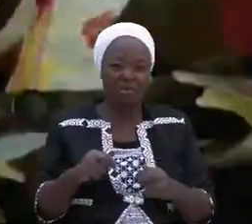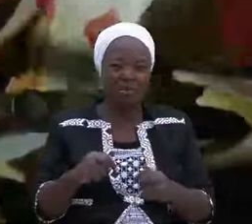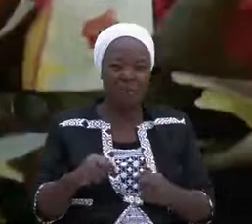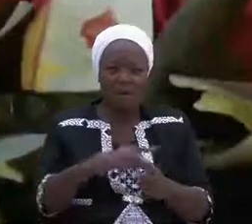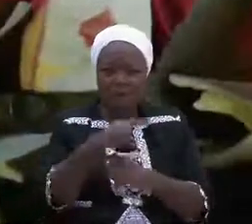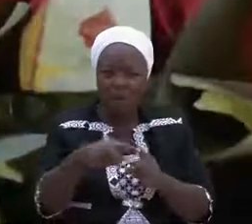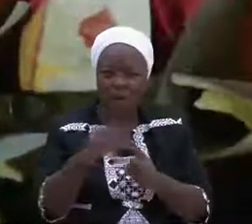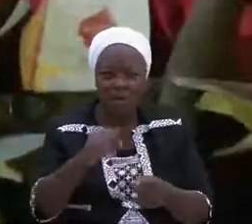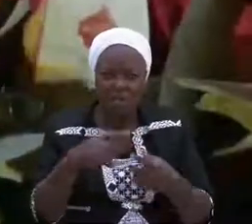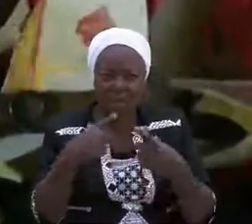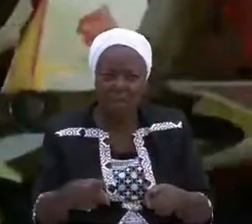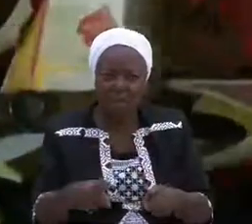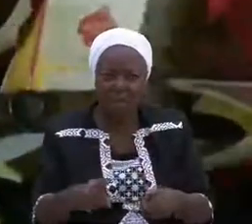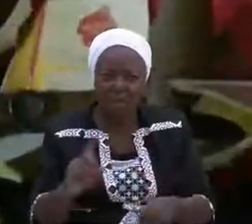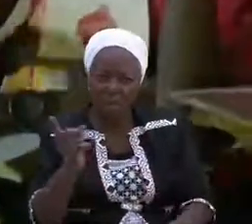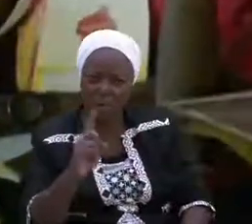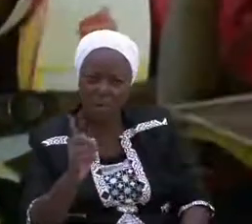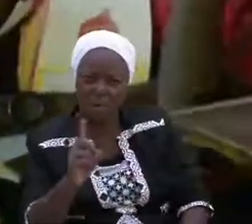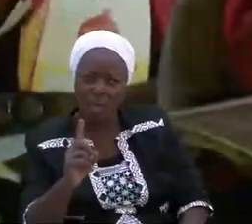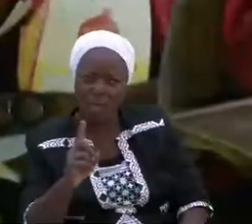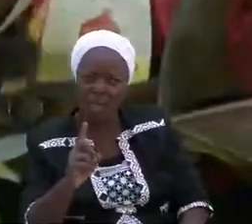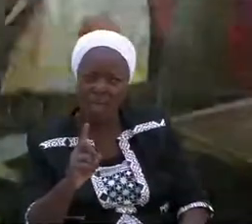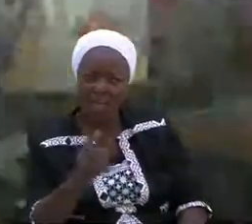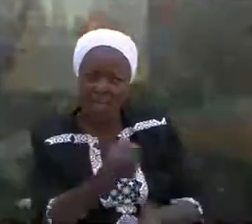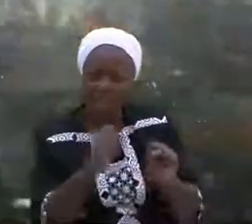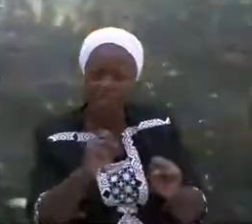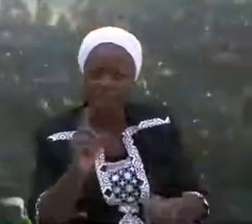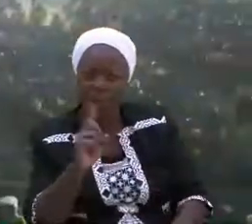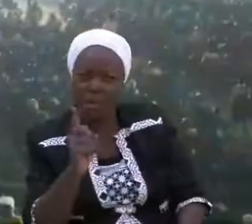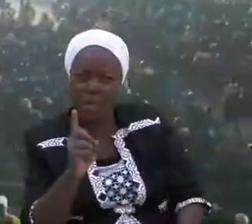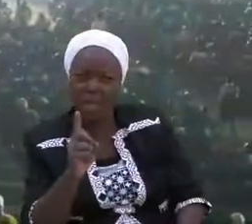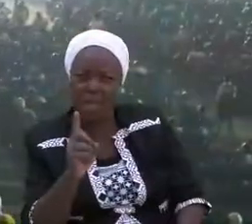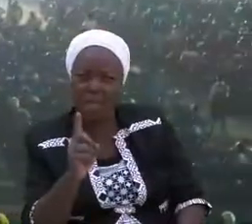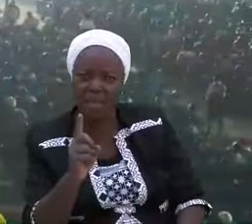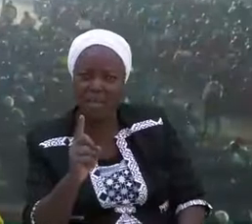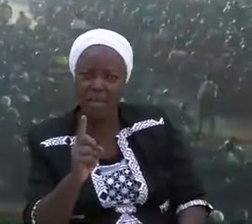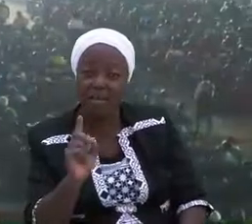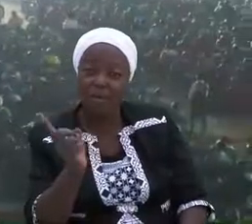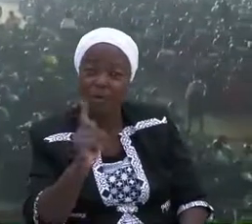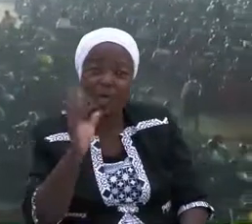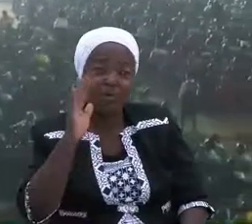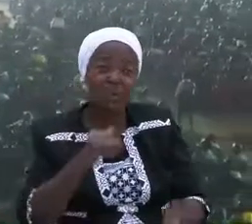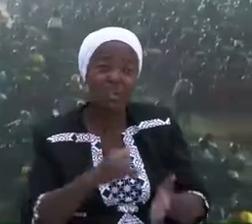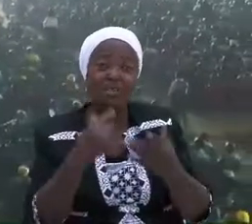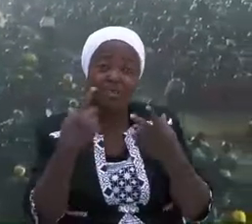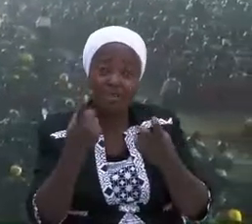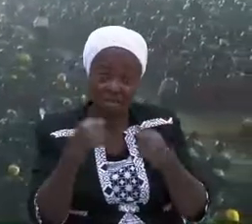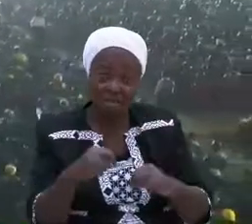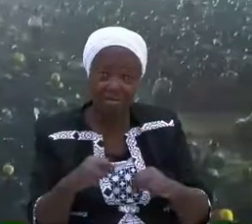Pour qui ça vient? Le salut où? Le salut où? Où est-ce que ça va